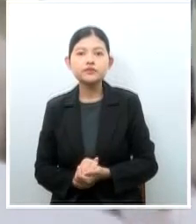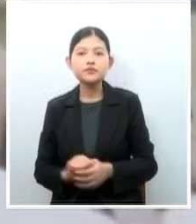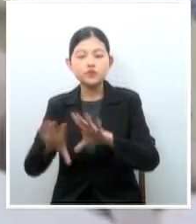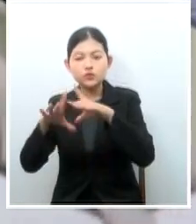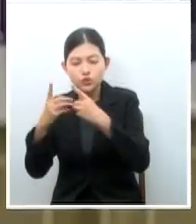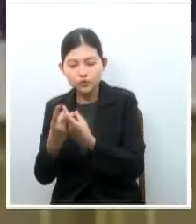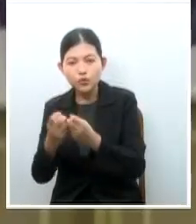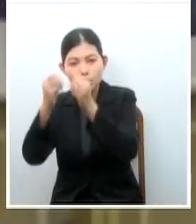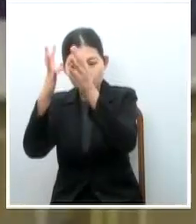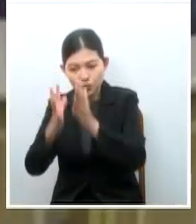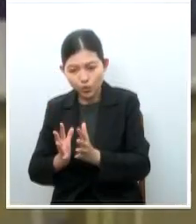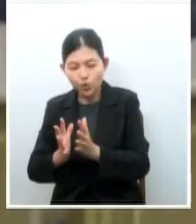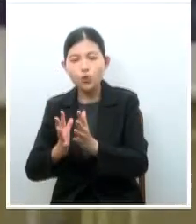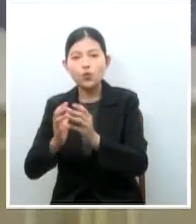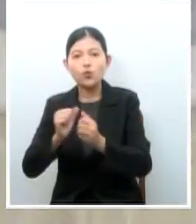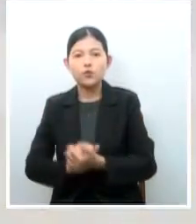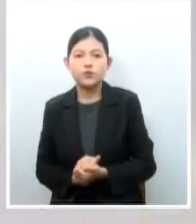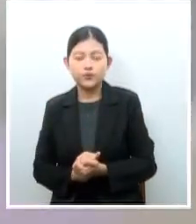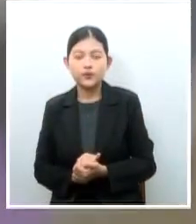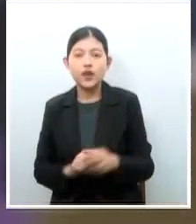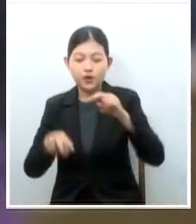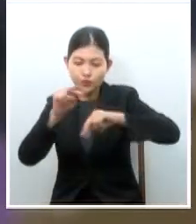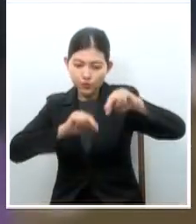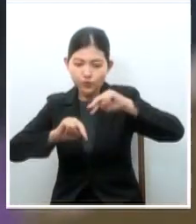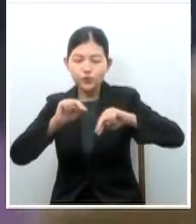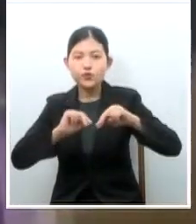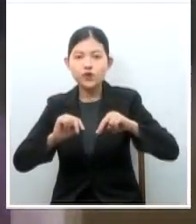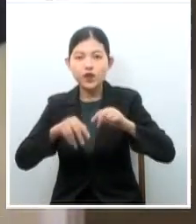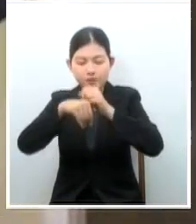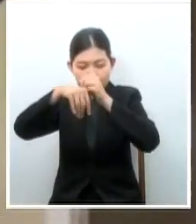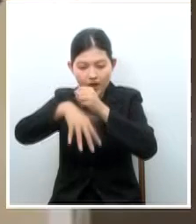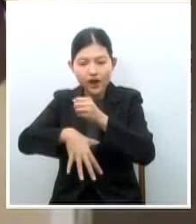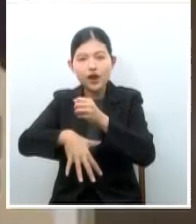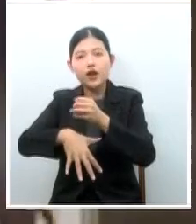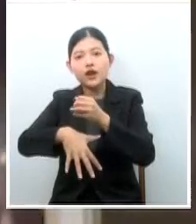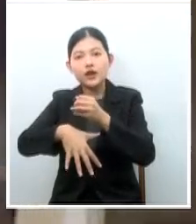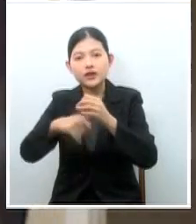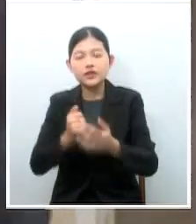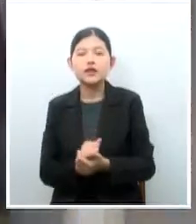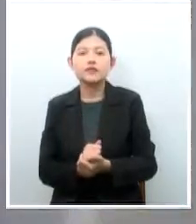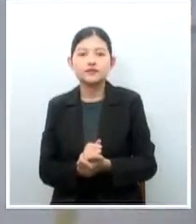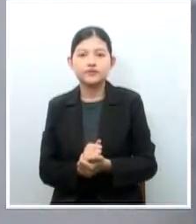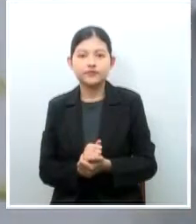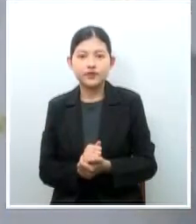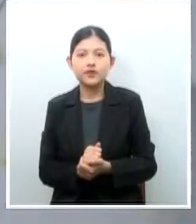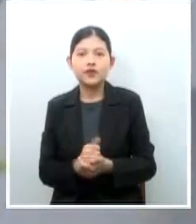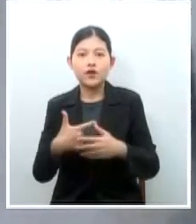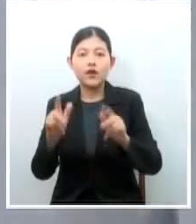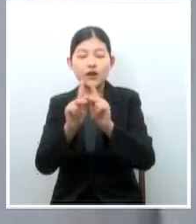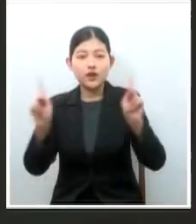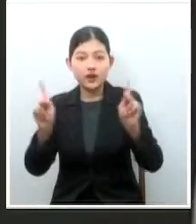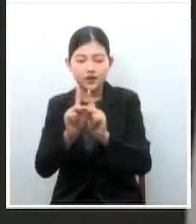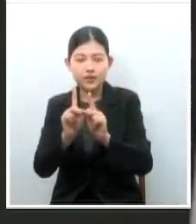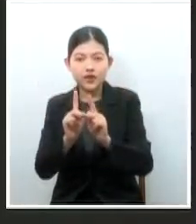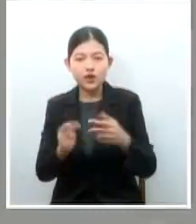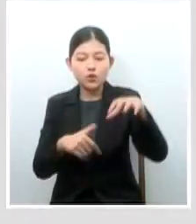งเรียนวัดราชโอรสภายใต้การบริหารงานแบบกระจายอำนาจตามหลักธรรมาภิบาลของคณะกรรมการบริหารทั้ง5กลุ่ม